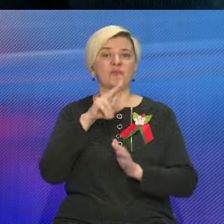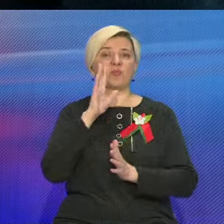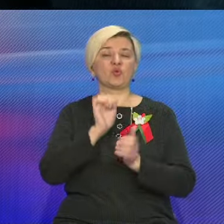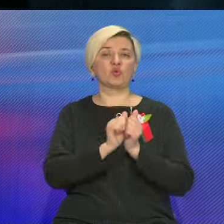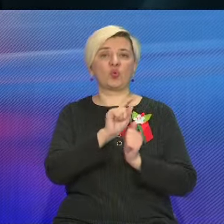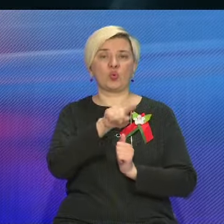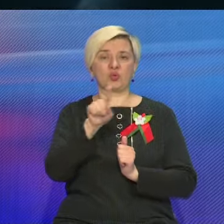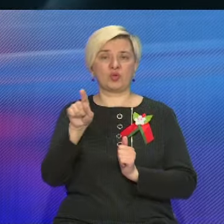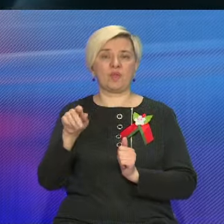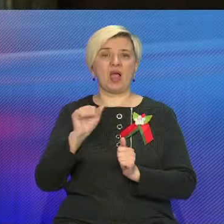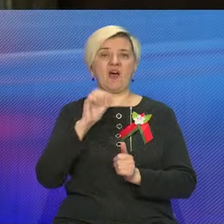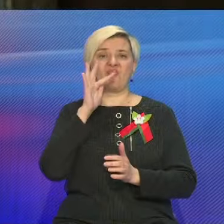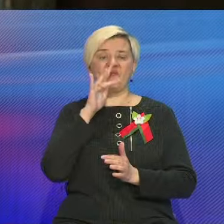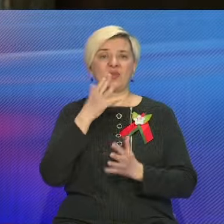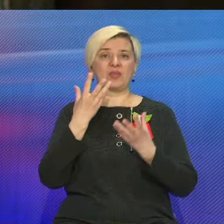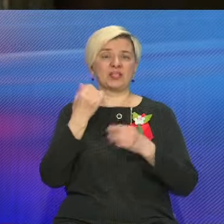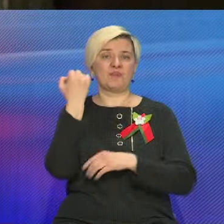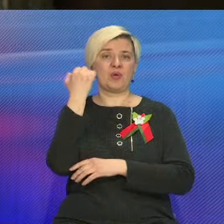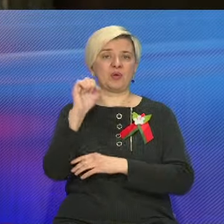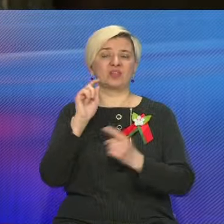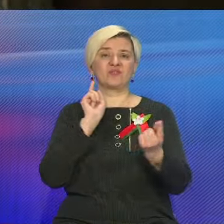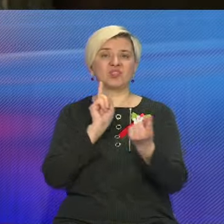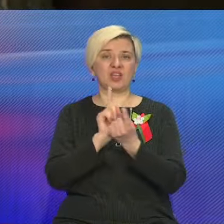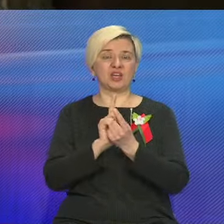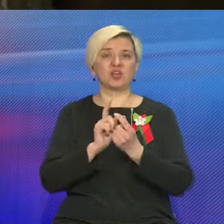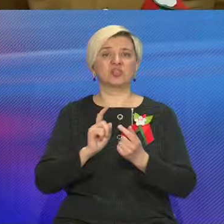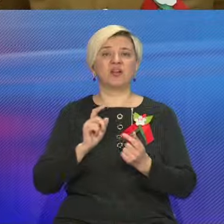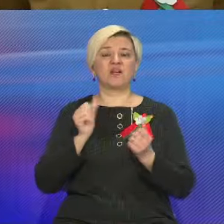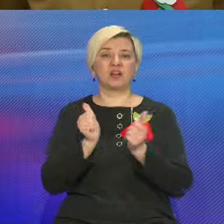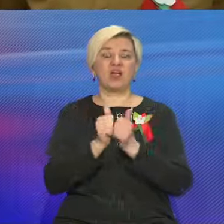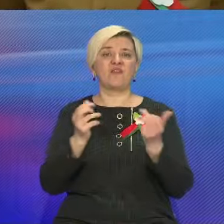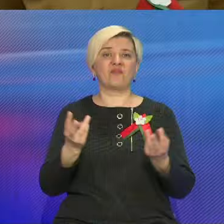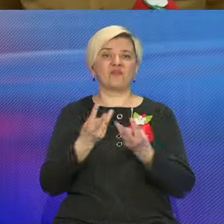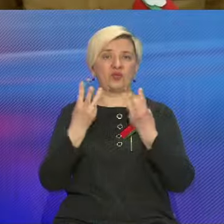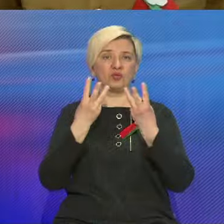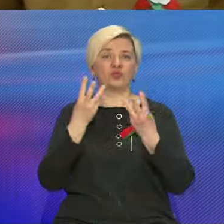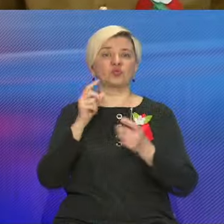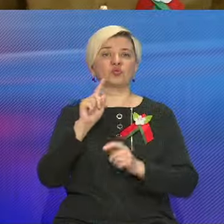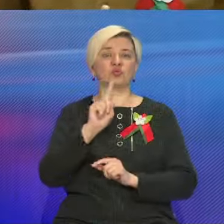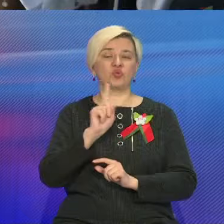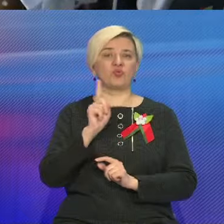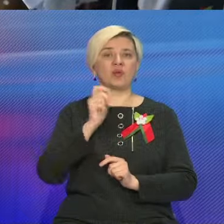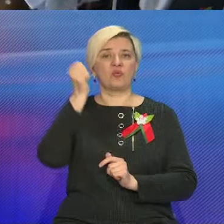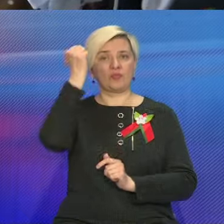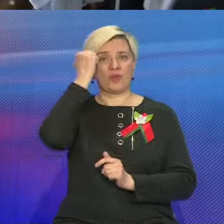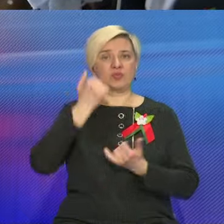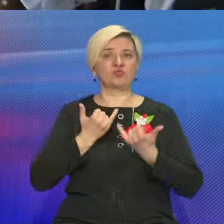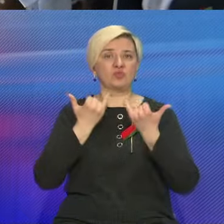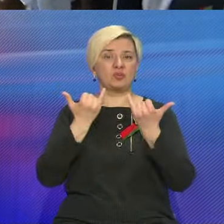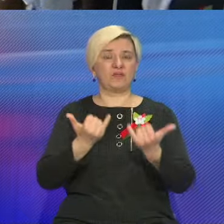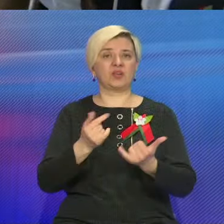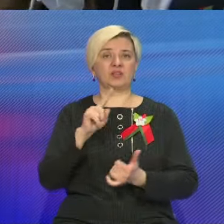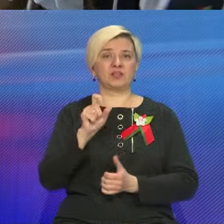сустренутся знов для вечного огню, каб ушановать память тих, хто отдал свое життя. Все за мирное небо над нашей головой.